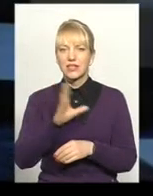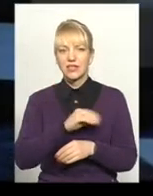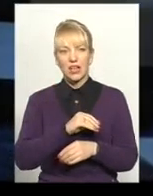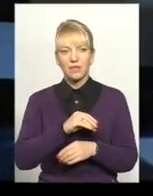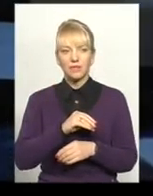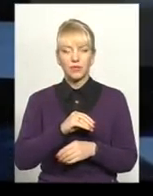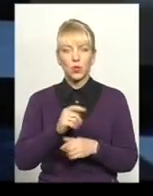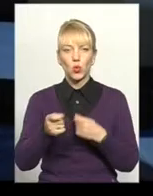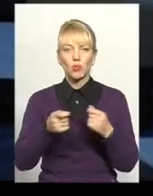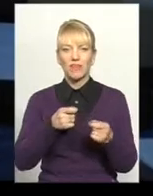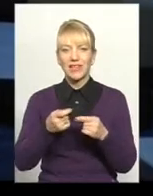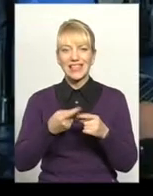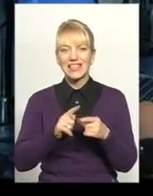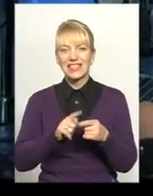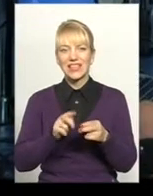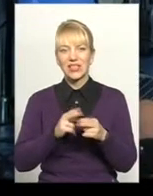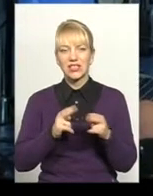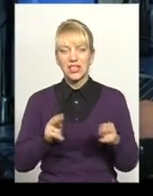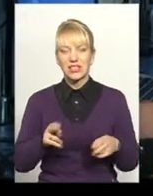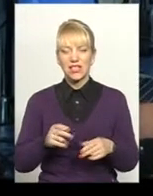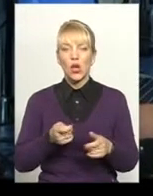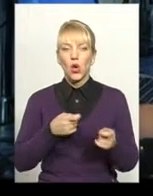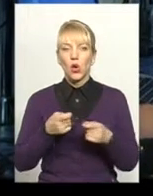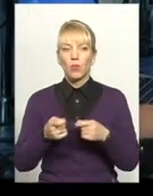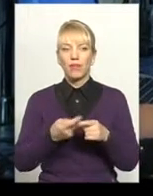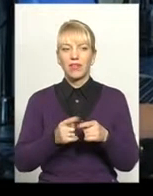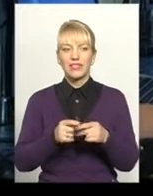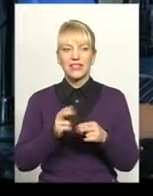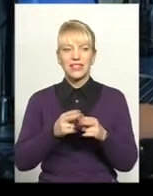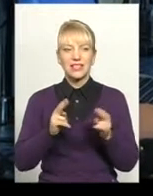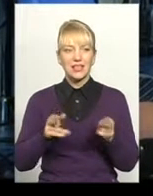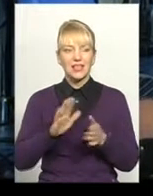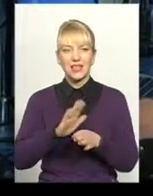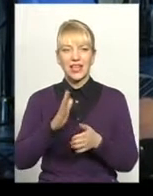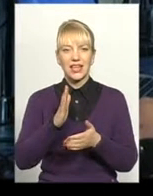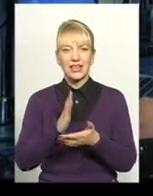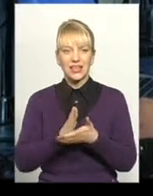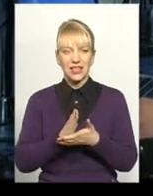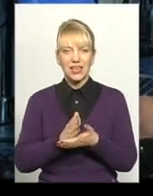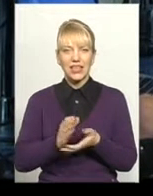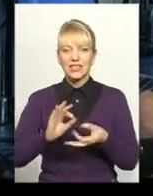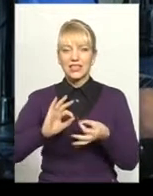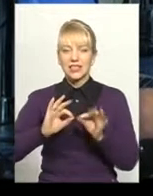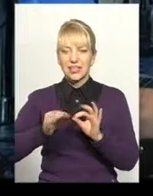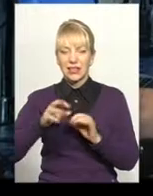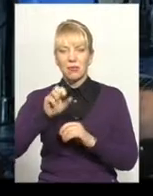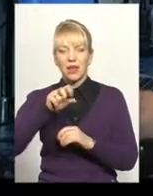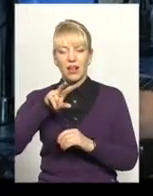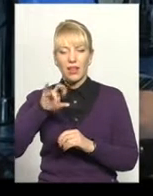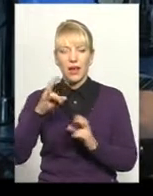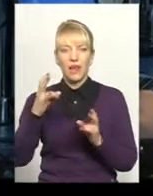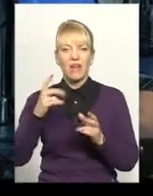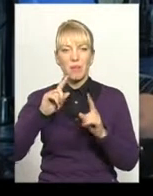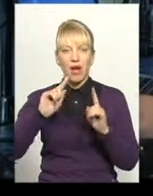станції. Управління даної станції не є надто складним, але все рівно вимагає певних знань,